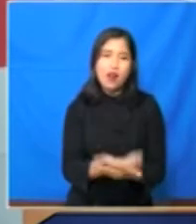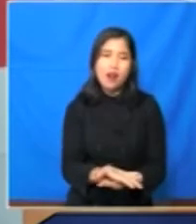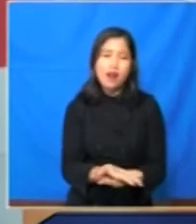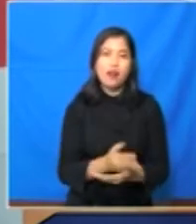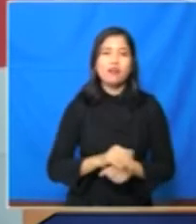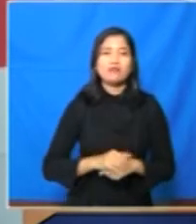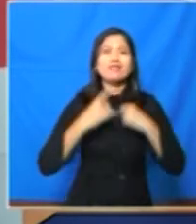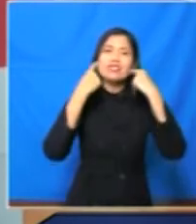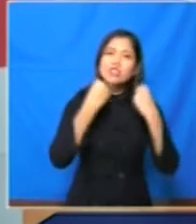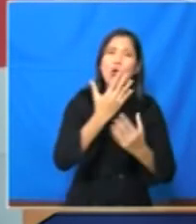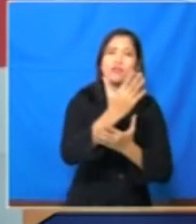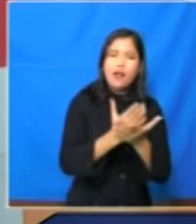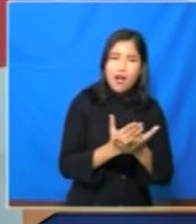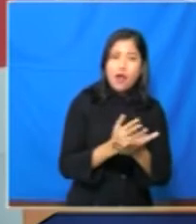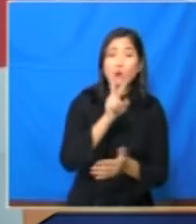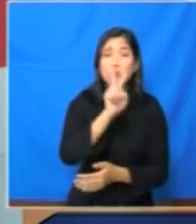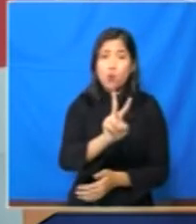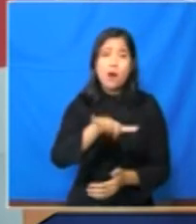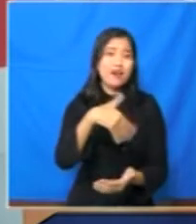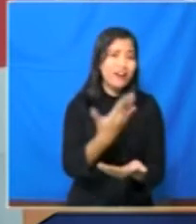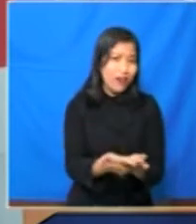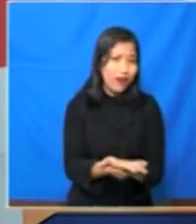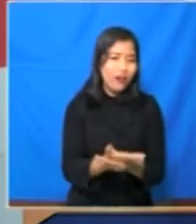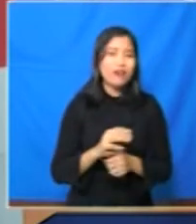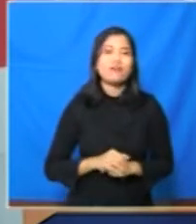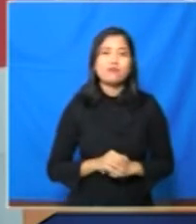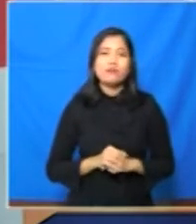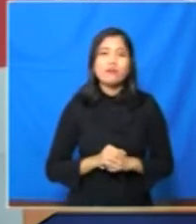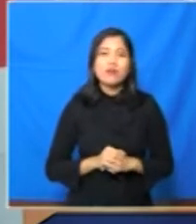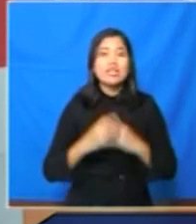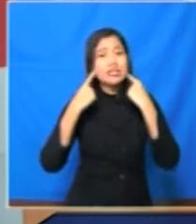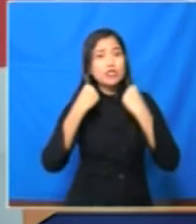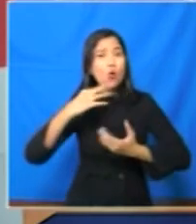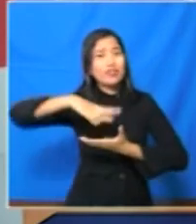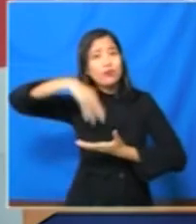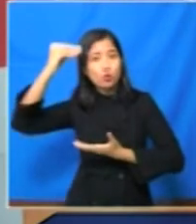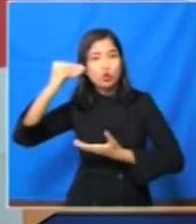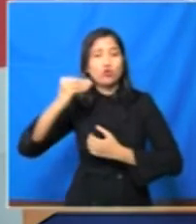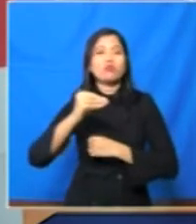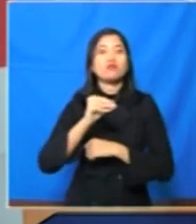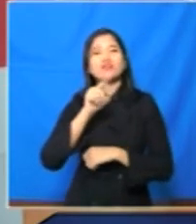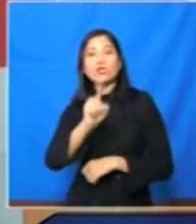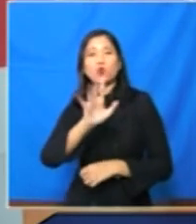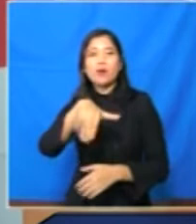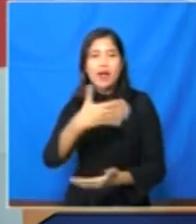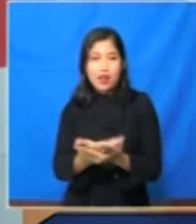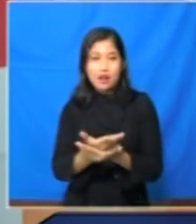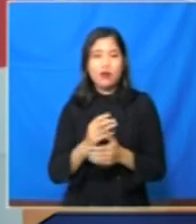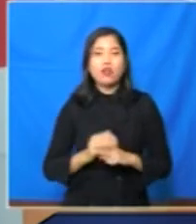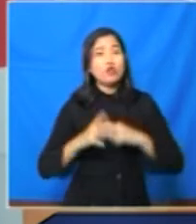Jawa Tengah ada dua kasus yang meninggal Jawa Timur ada satu kasus yang meninggal